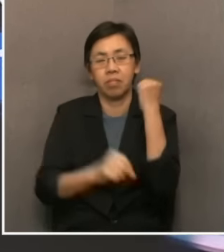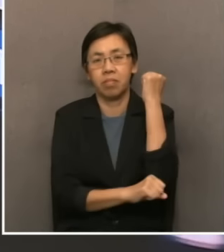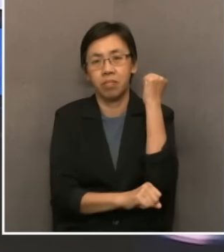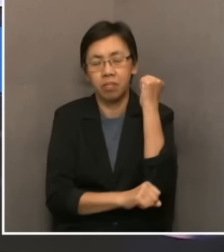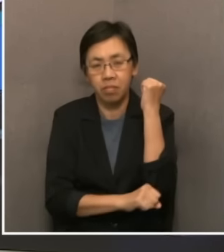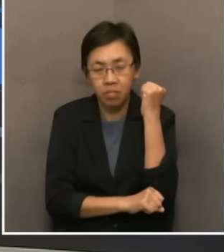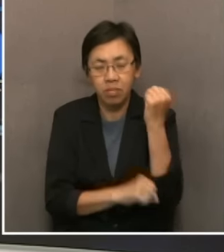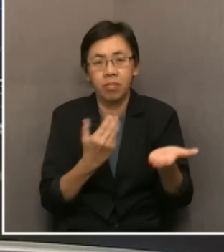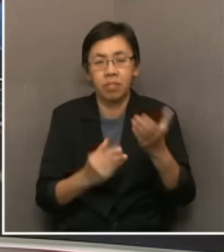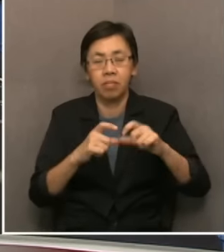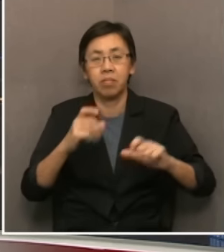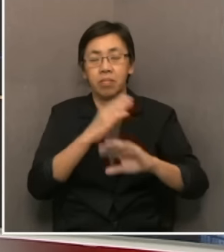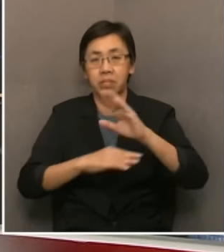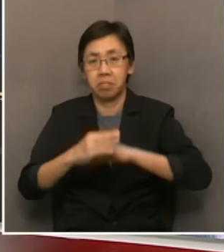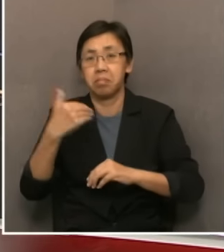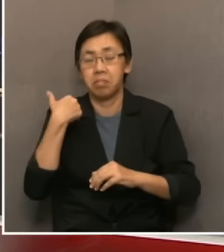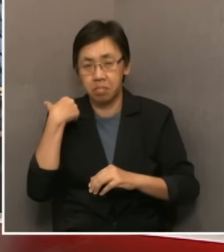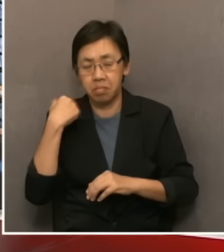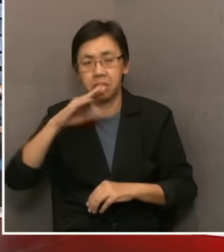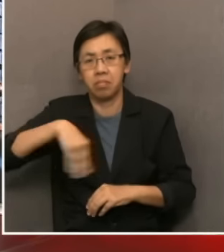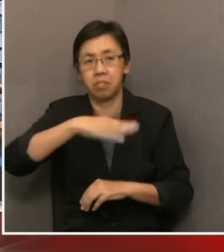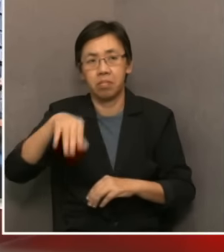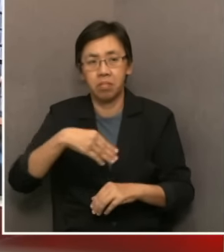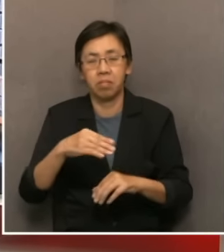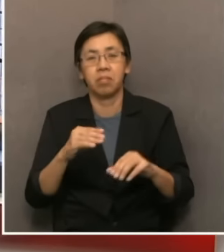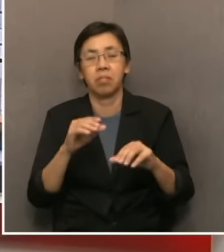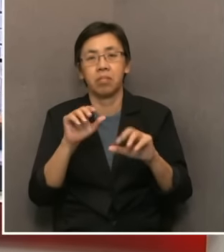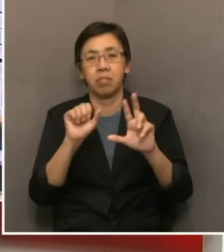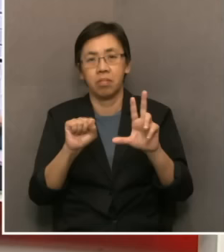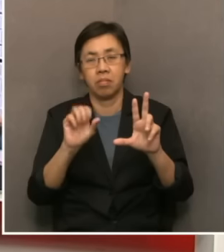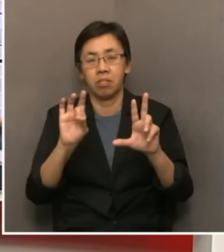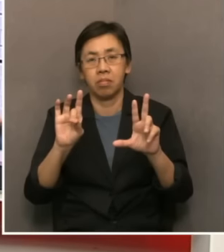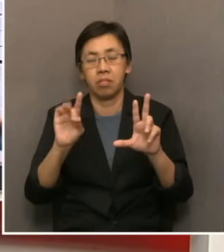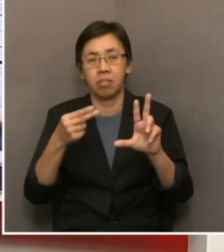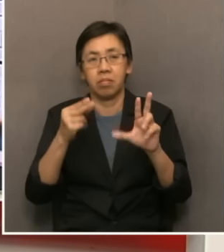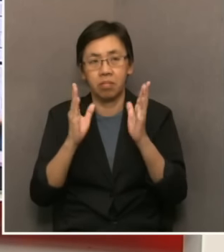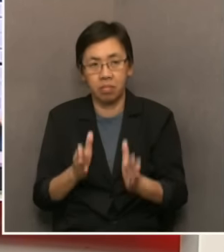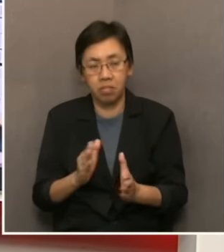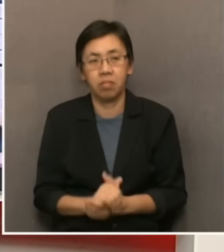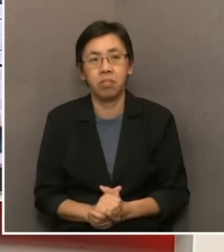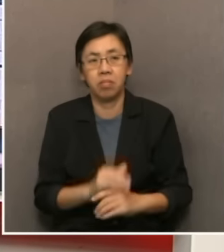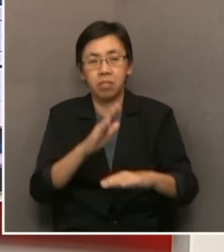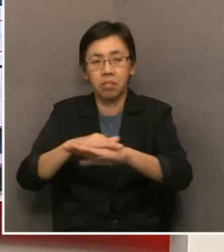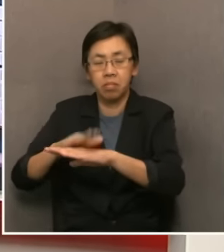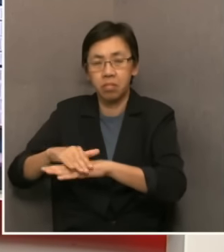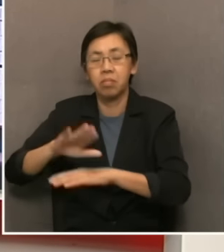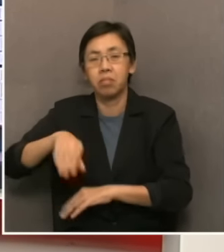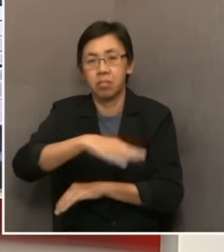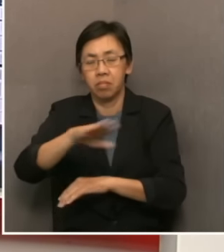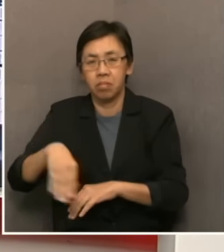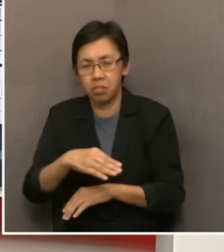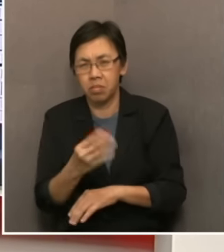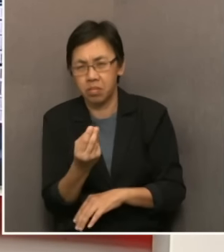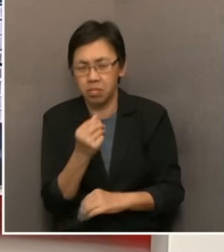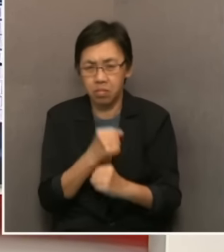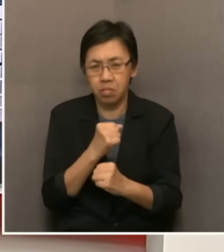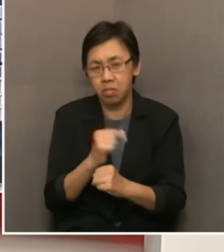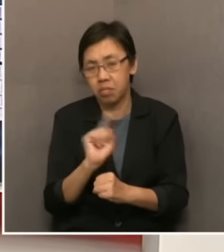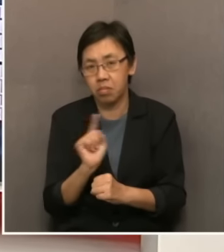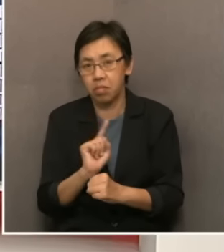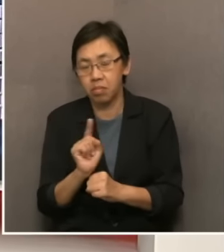ที่มีบัตรคนพิการนะคะรวมทั้งสิ้นกว่า 380,000 คนนะคะย้ำเตือนกันว่ากลุ่มนี้จะต้องดำเนินการอย่างไรบ้าง